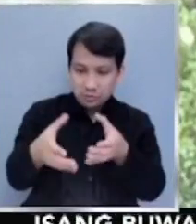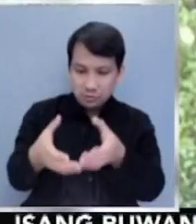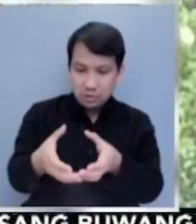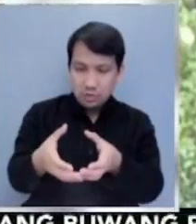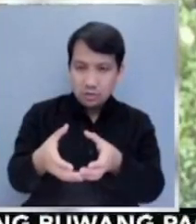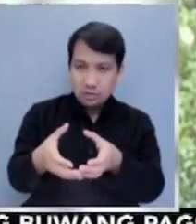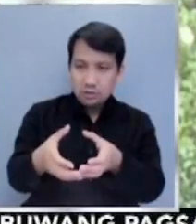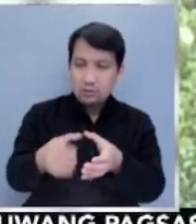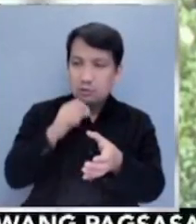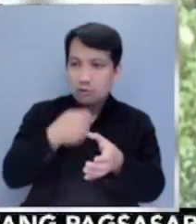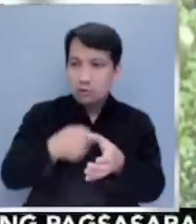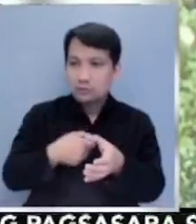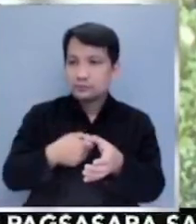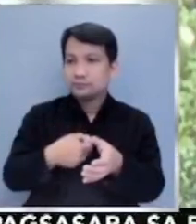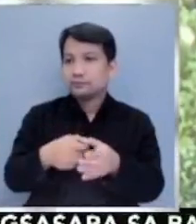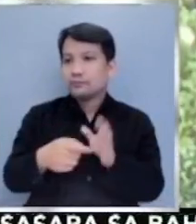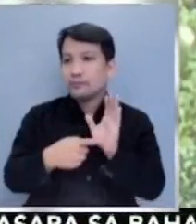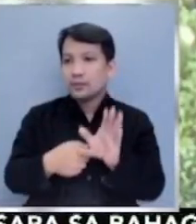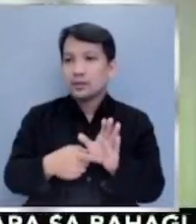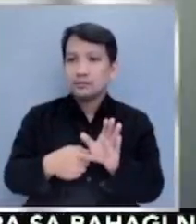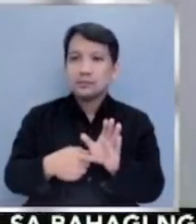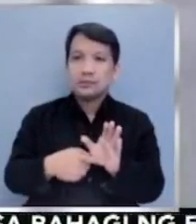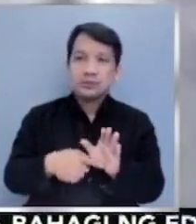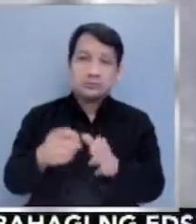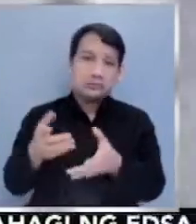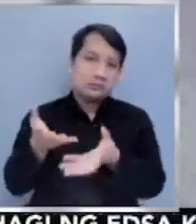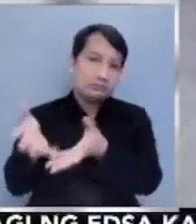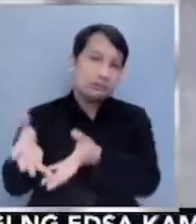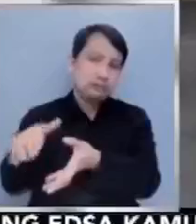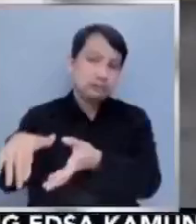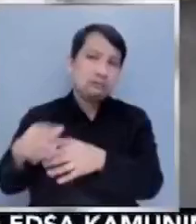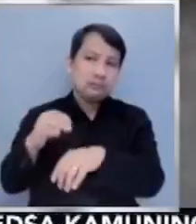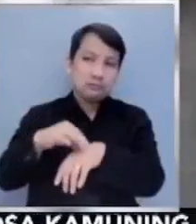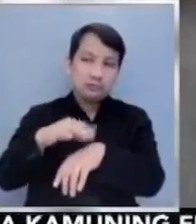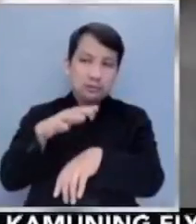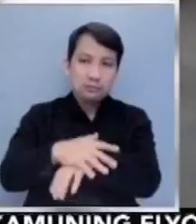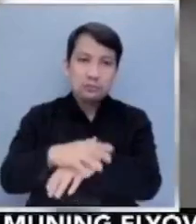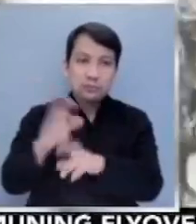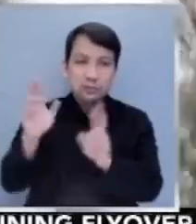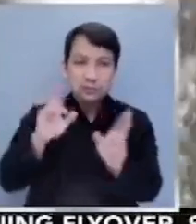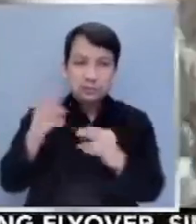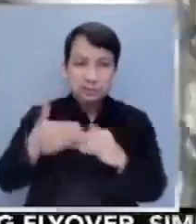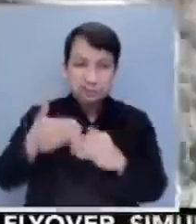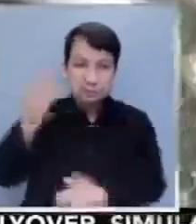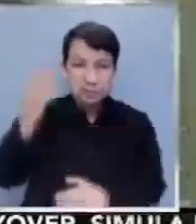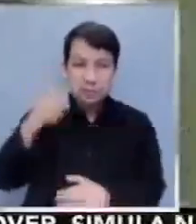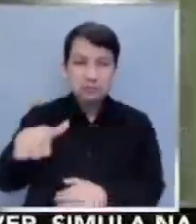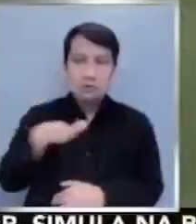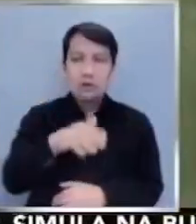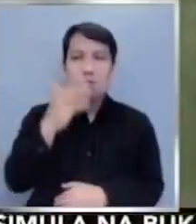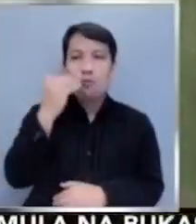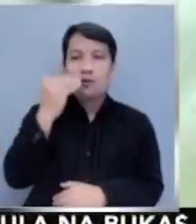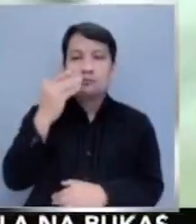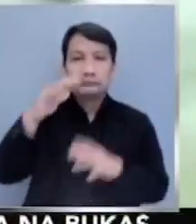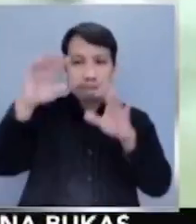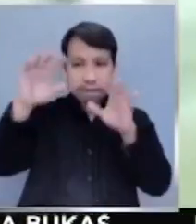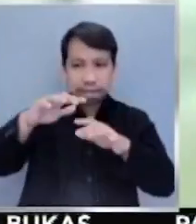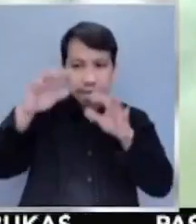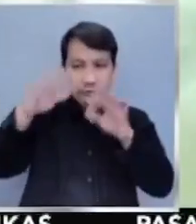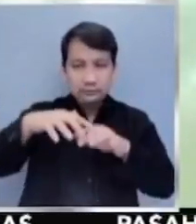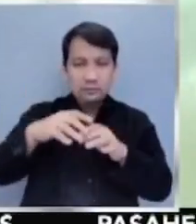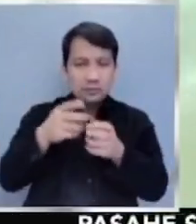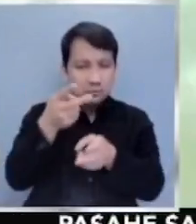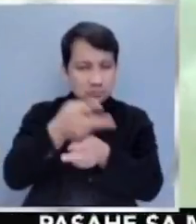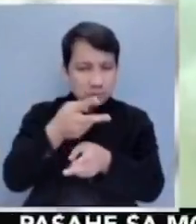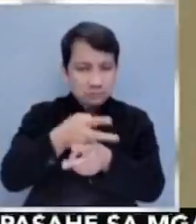mga lalagyan sa paligid, doon pa rin mamumugad yung lamok. Ngayong inaasahang tataas pa ang mga kaso dahil tag-ulan, pinaiigting na ng DOH